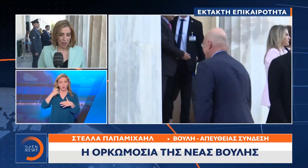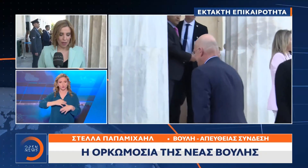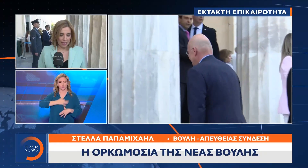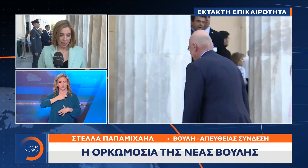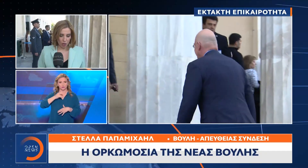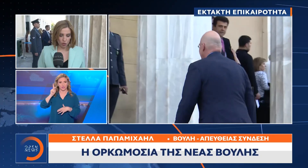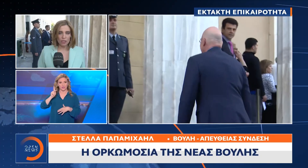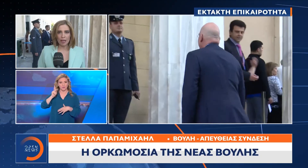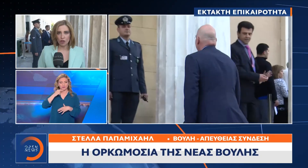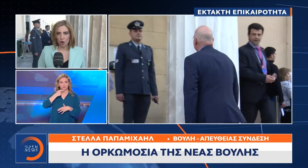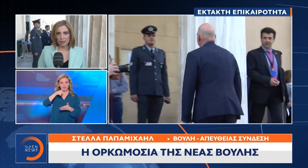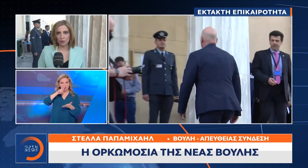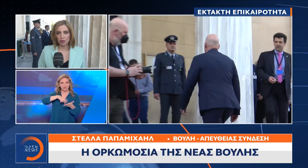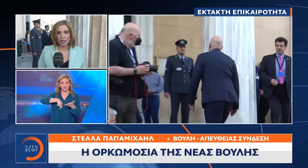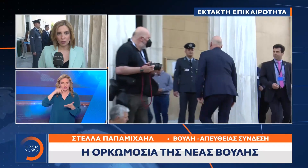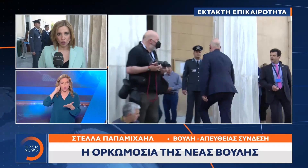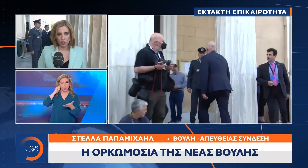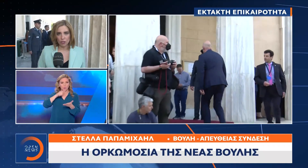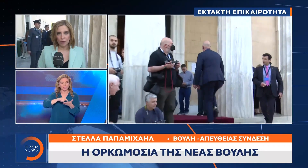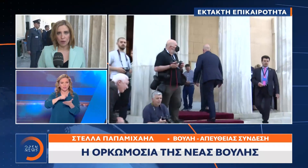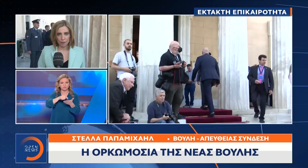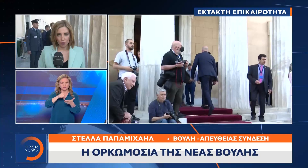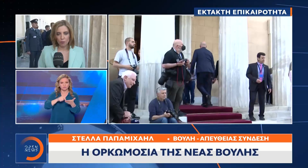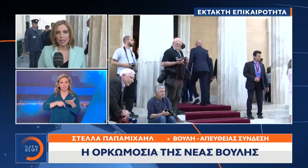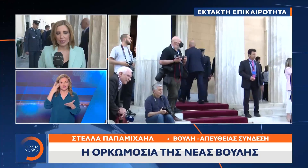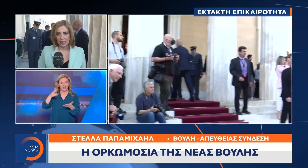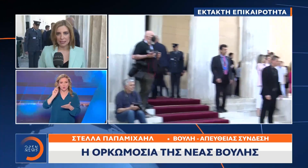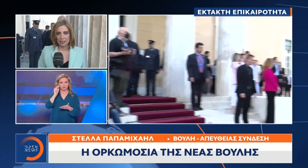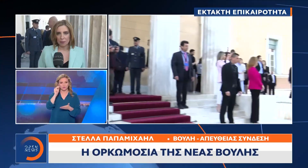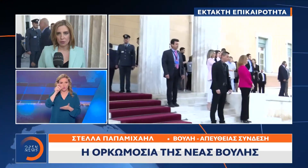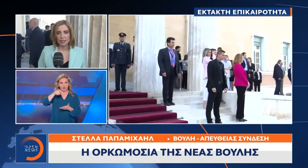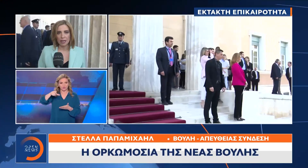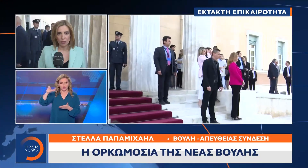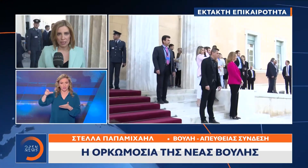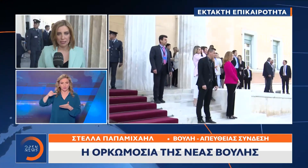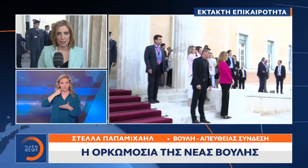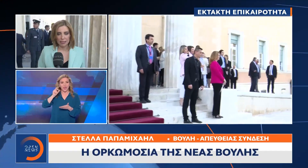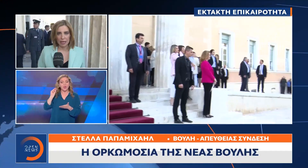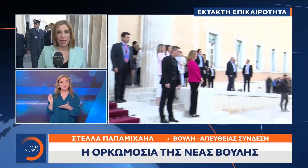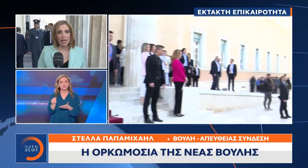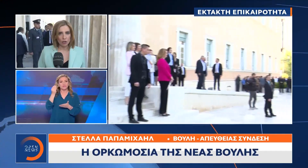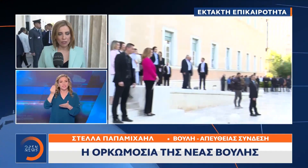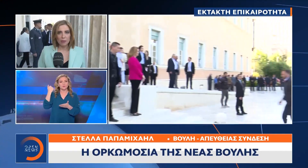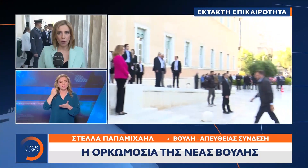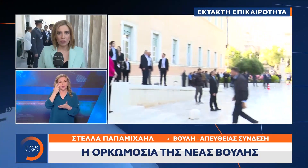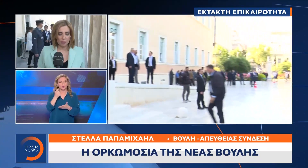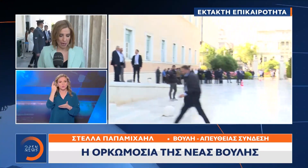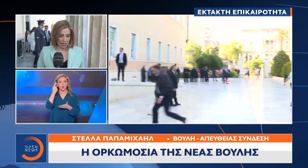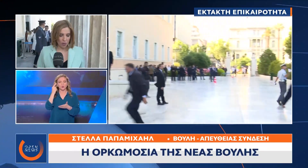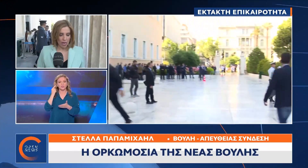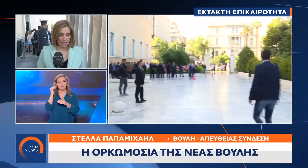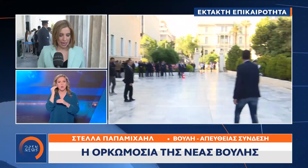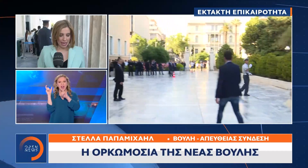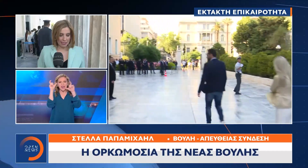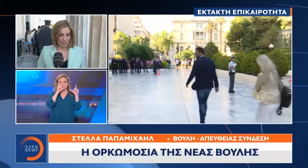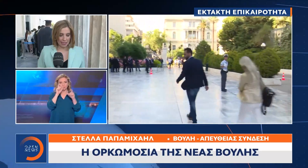Κακλαμάνης, θα αναγνώσει τα ονόματα των 300 βουλευτών που εξελέγησαν από τις εκλογές της 21ης